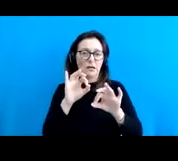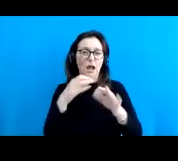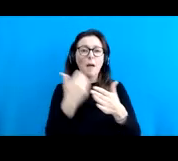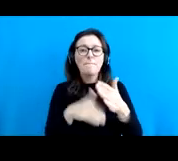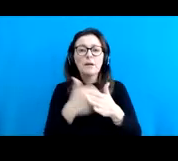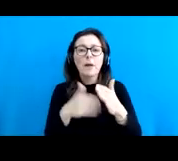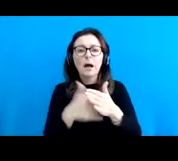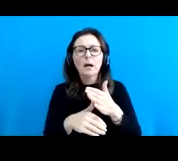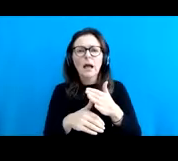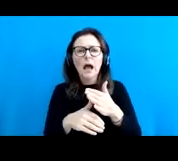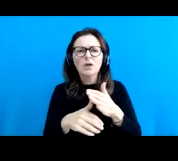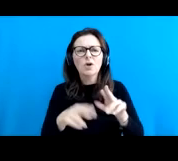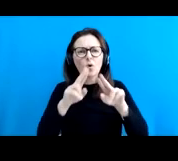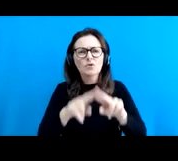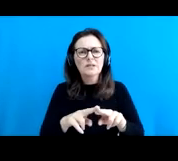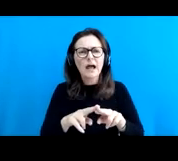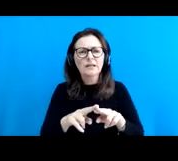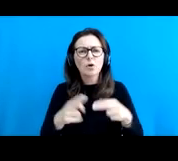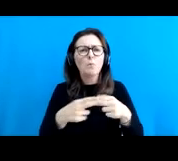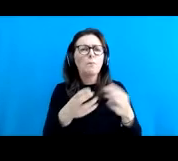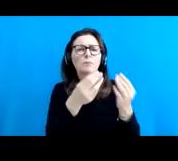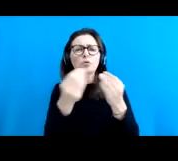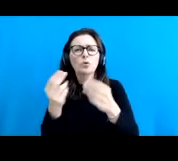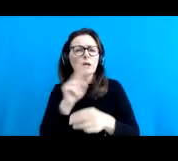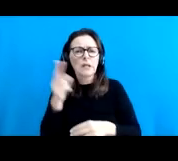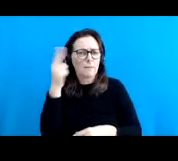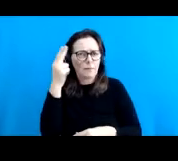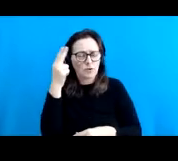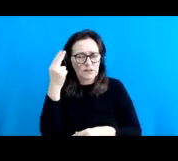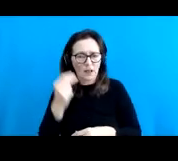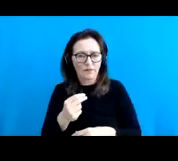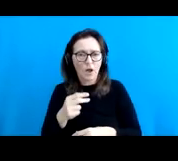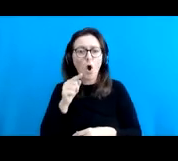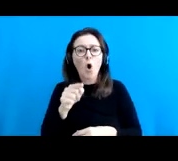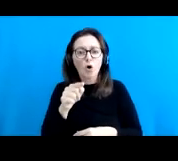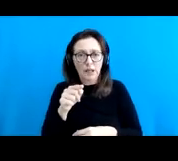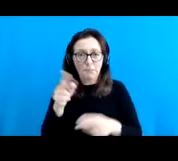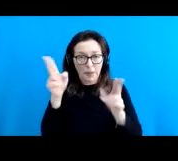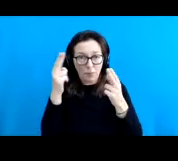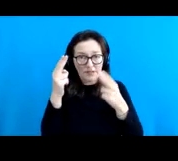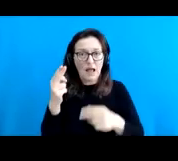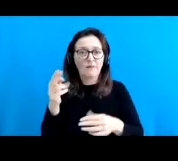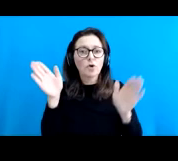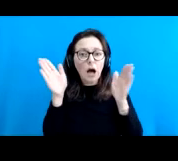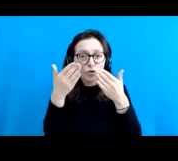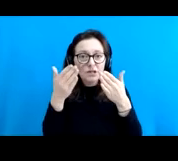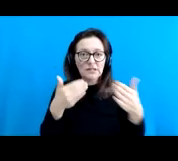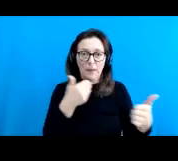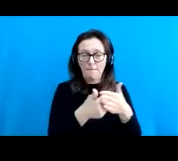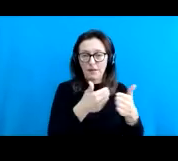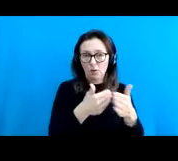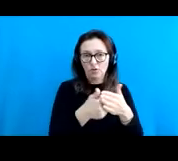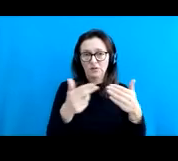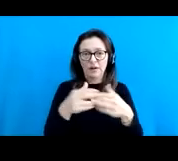ostanejo neprepoznani. O prepoznavanju in razumevanju avtizma, prilagoditvah pri